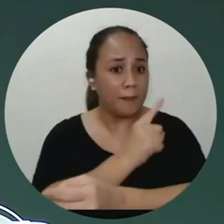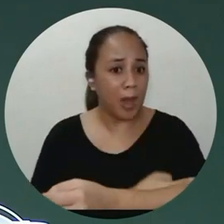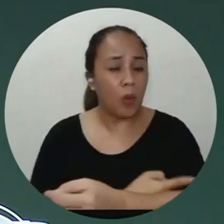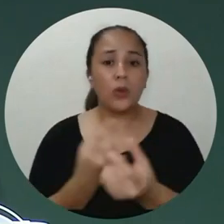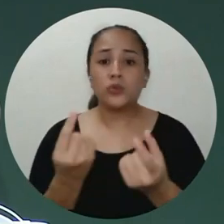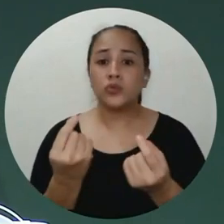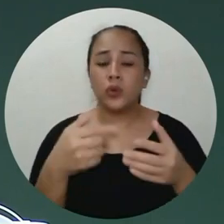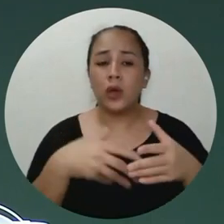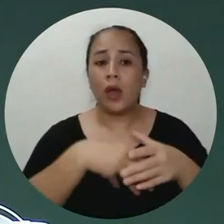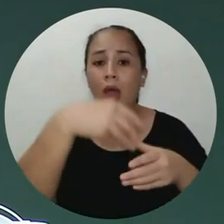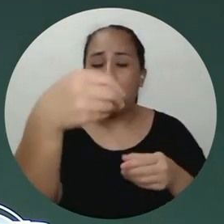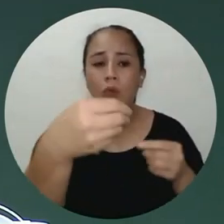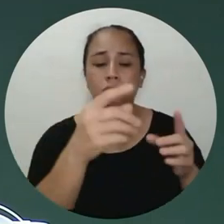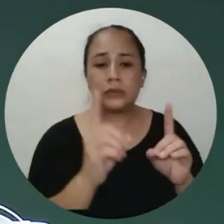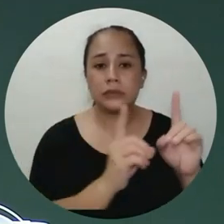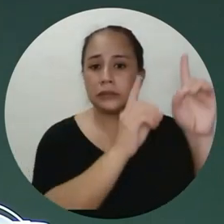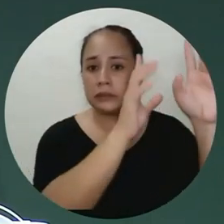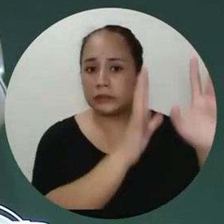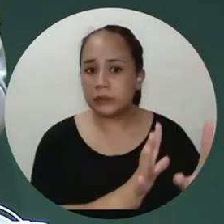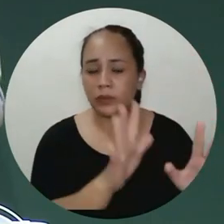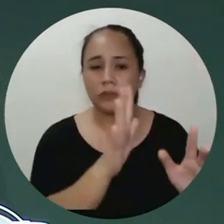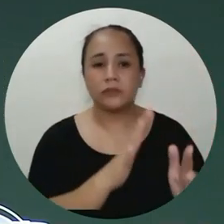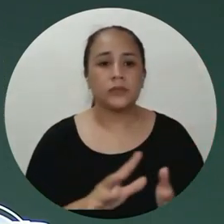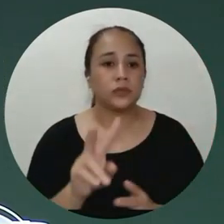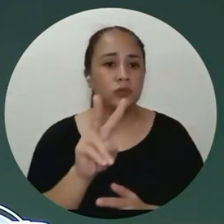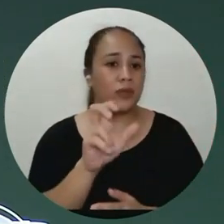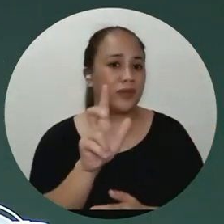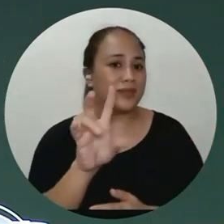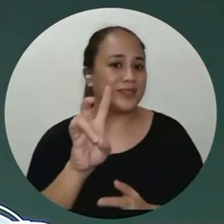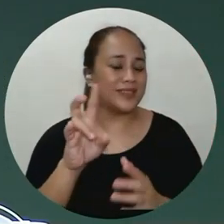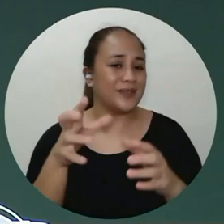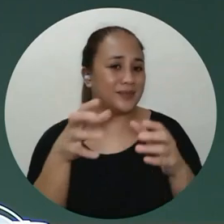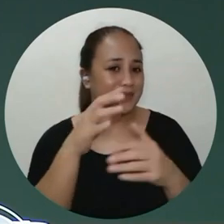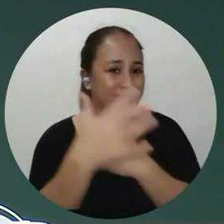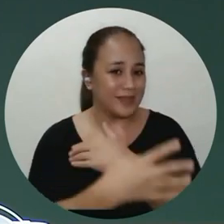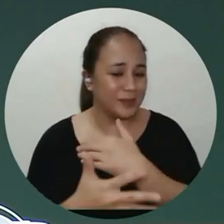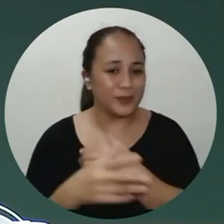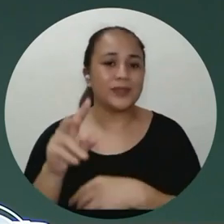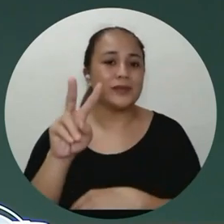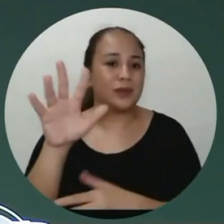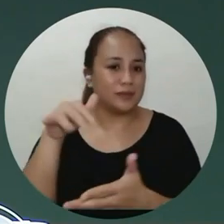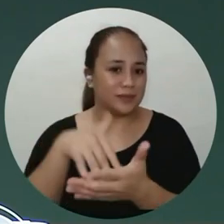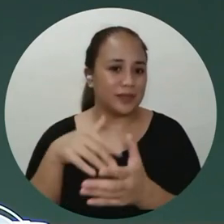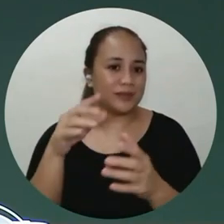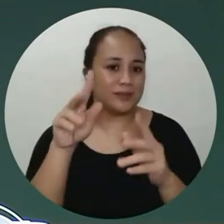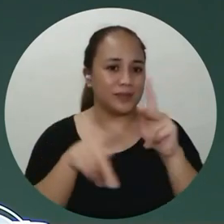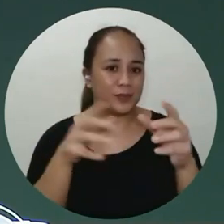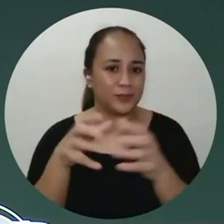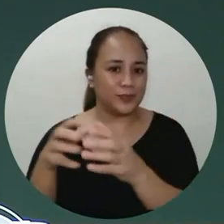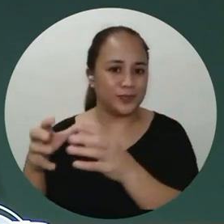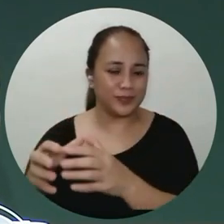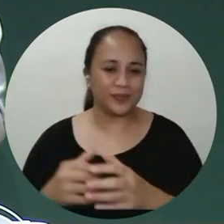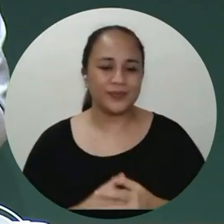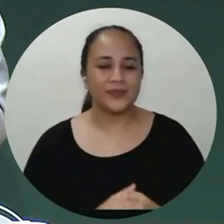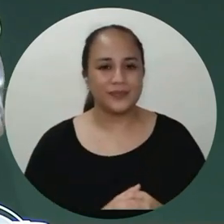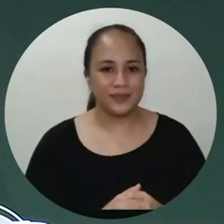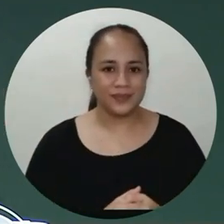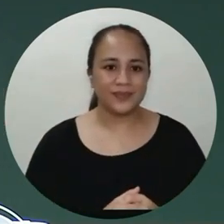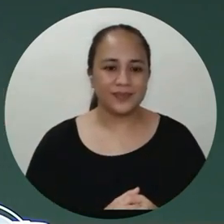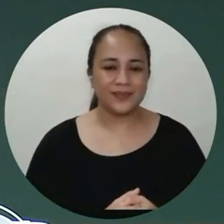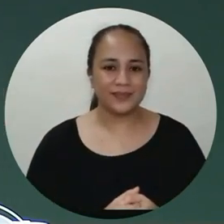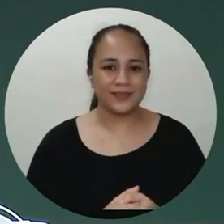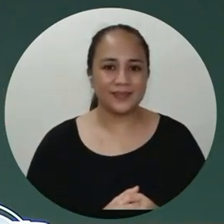disciples to the 237 nations and the 5,000 people groups. 팔라완에 지금 참석하고 있는 우리 LTS 참석자 모든